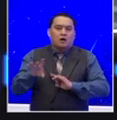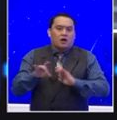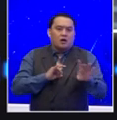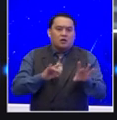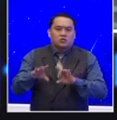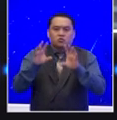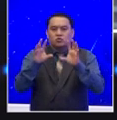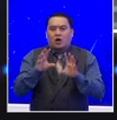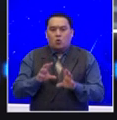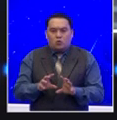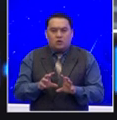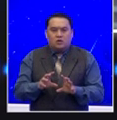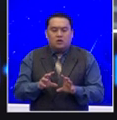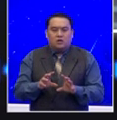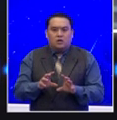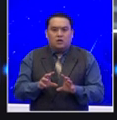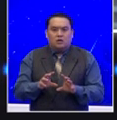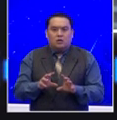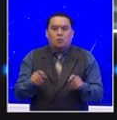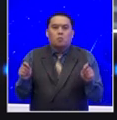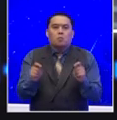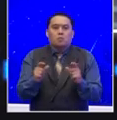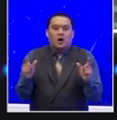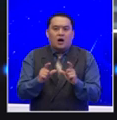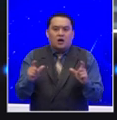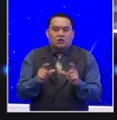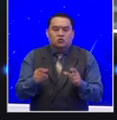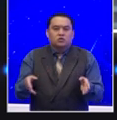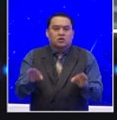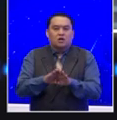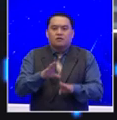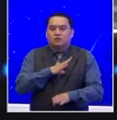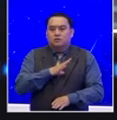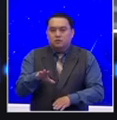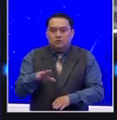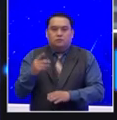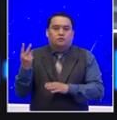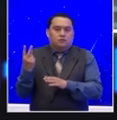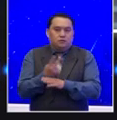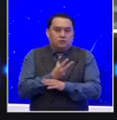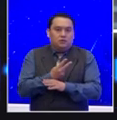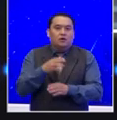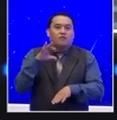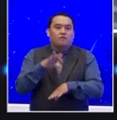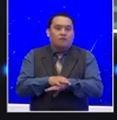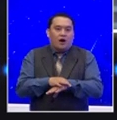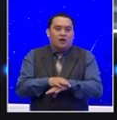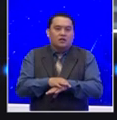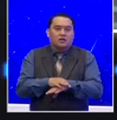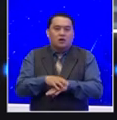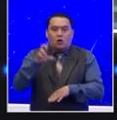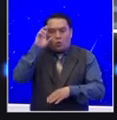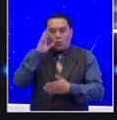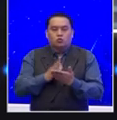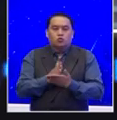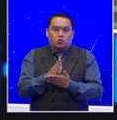действующего законодательства, так как продуктовые магазины никто не закрывал. Во-вторых, имеется факт подрыва репутации